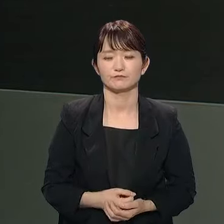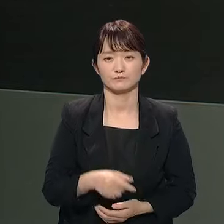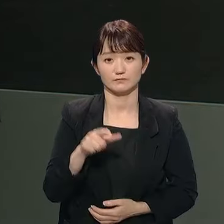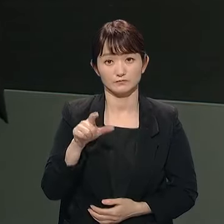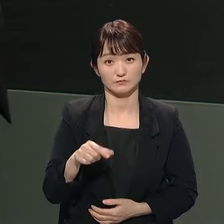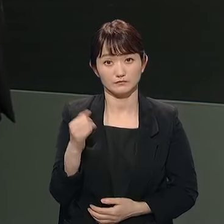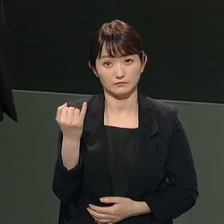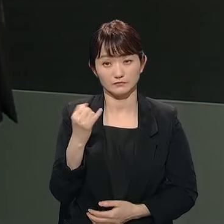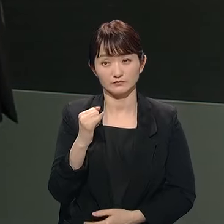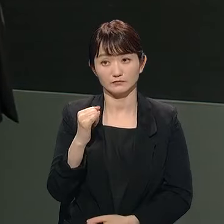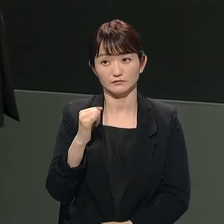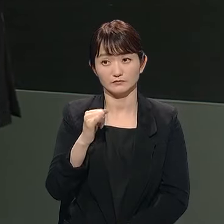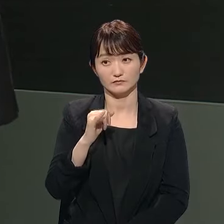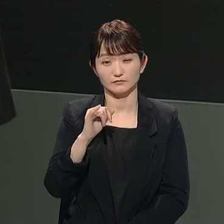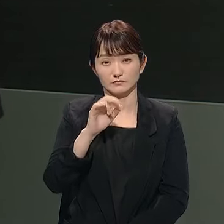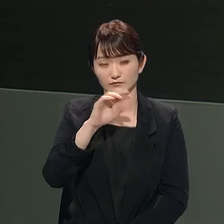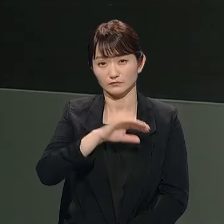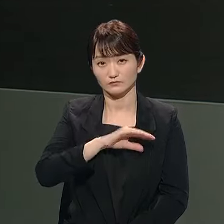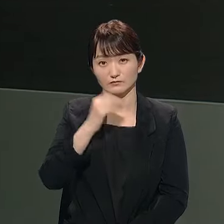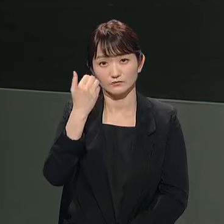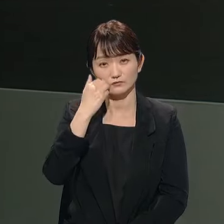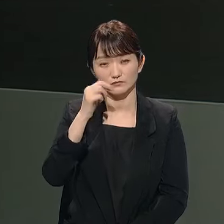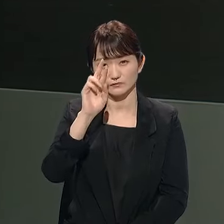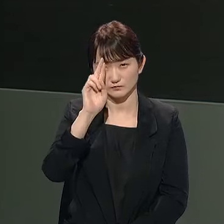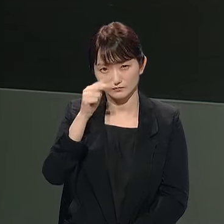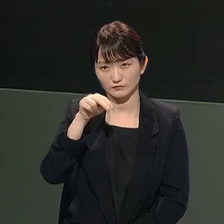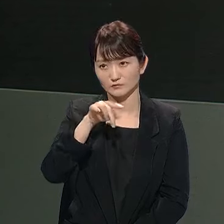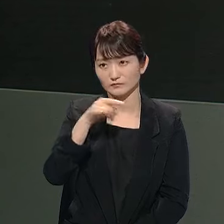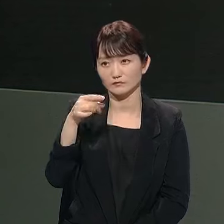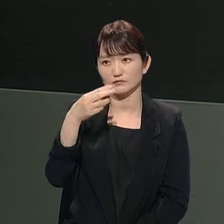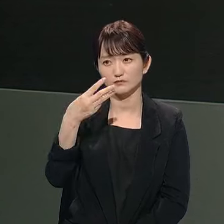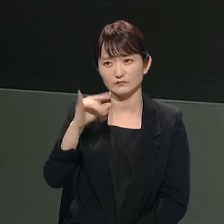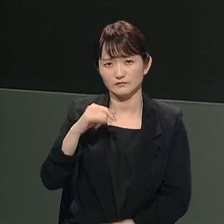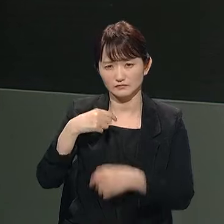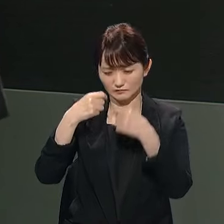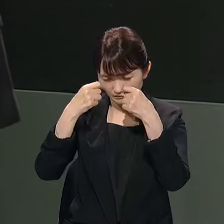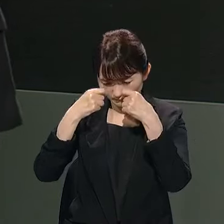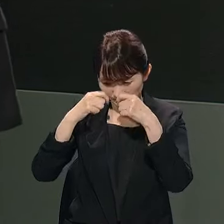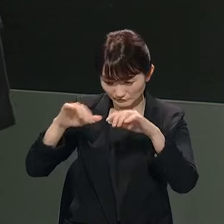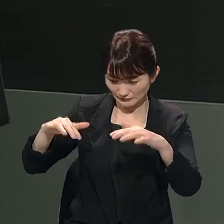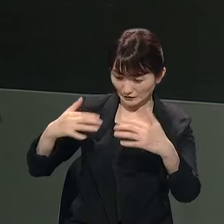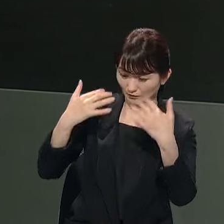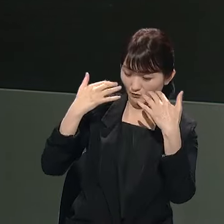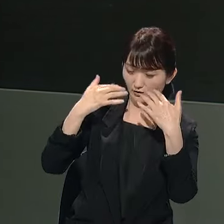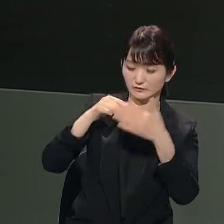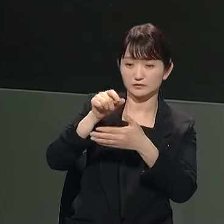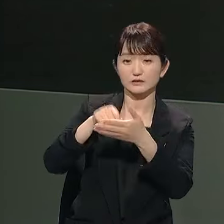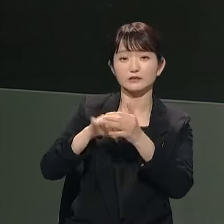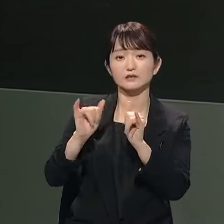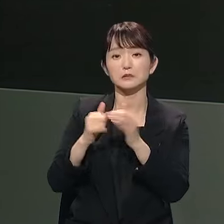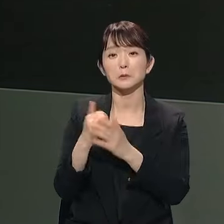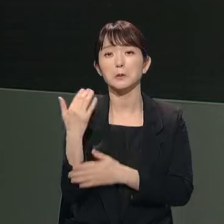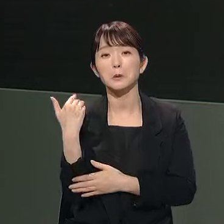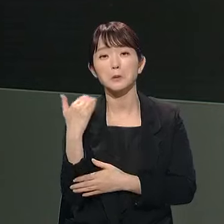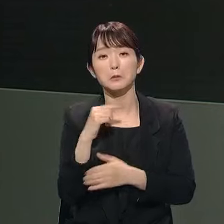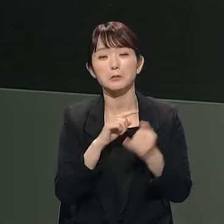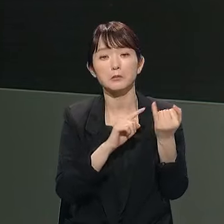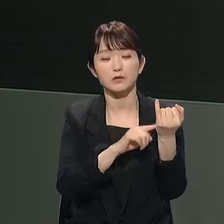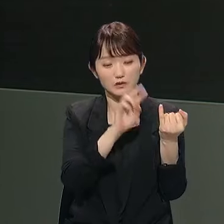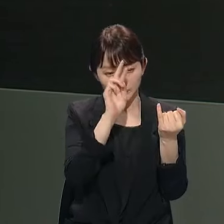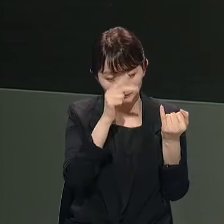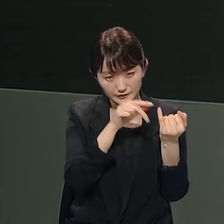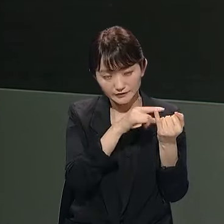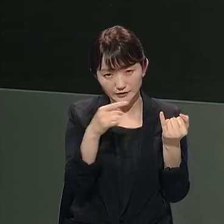센언니 박세이 울었답니다 하루 종일에 뭐 주목을 끌던 기사였습니다 얼마 전 박세이 희망재단